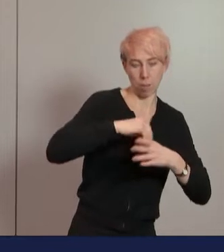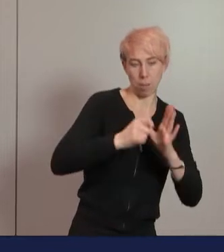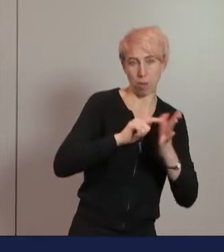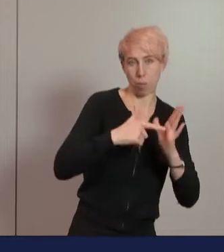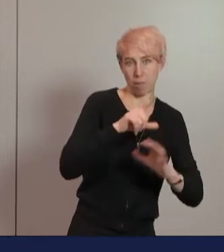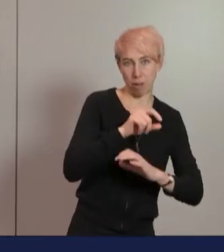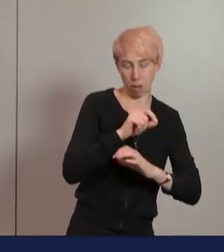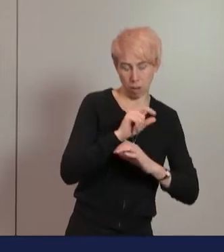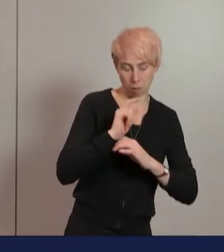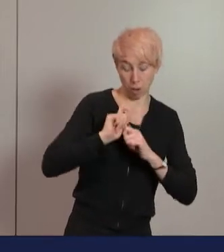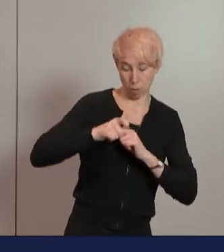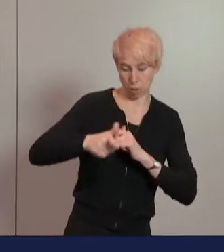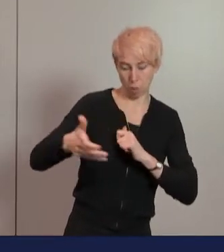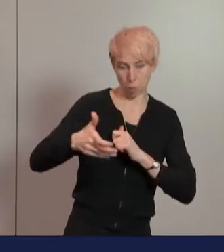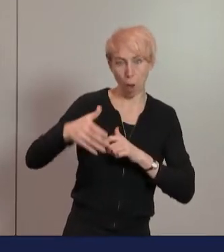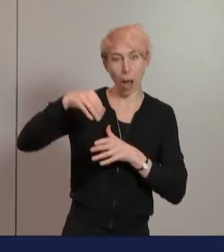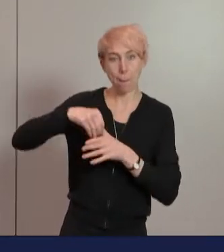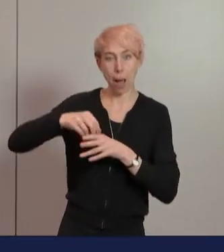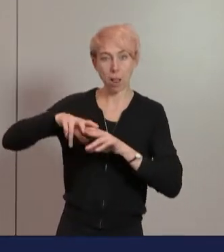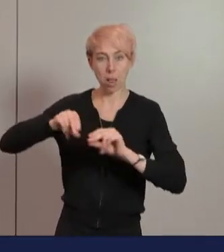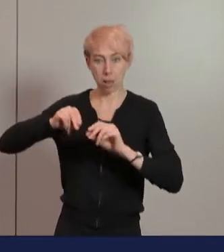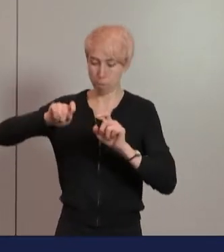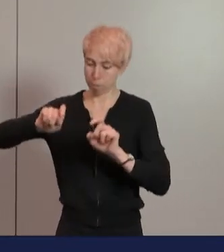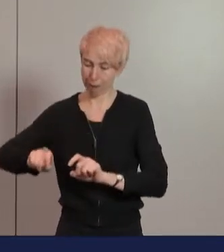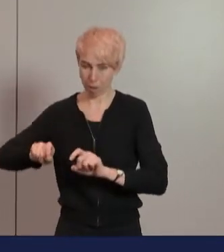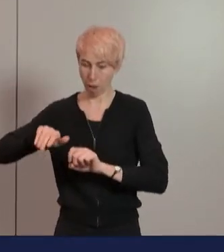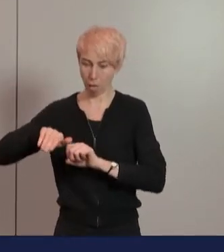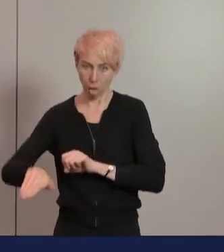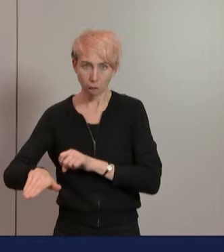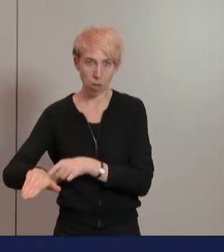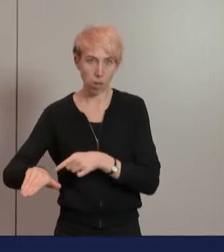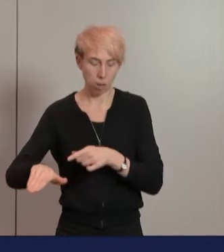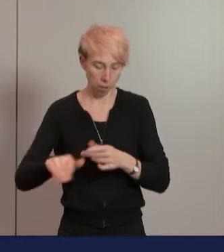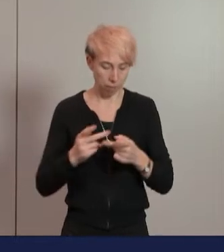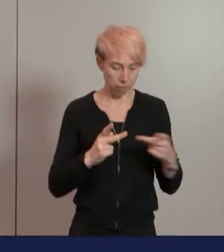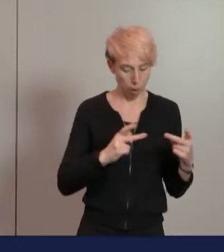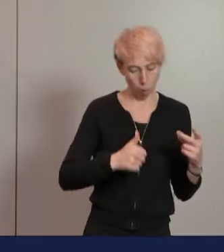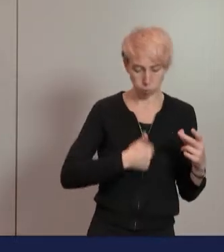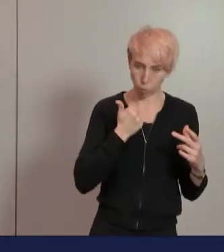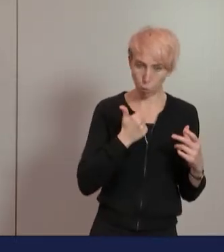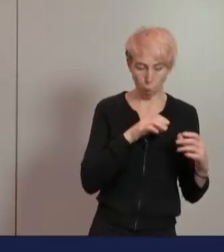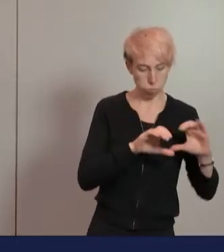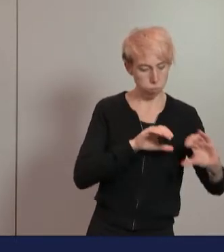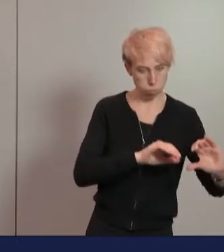une diminution conséquente de l'épargne nette et donc de la capacité d'autofinancement de la ville.